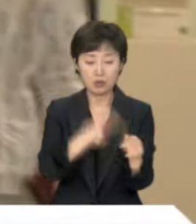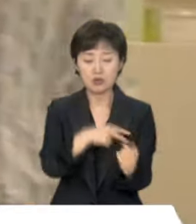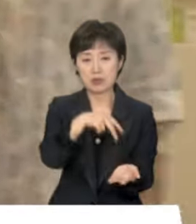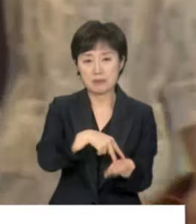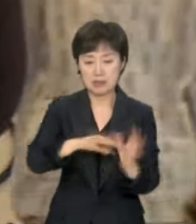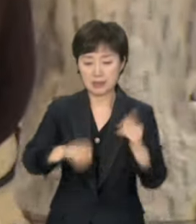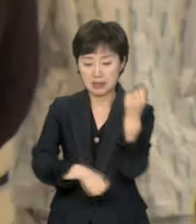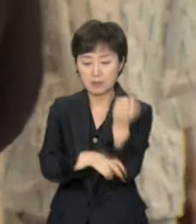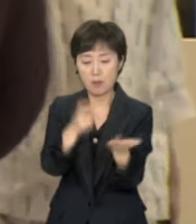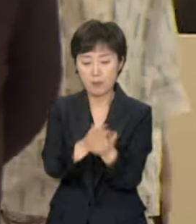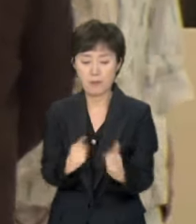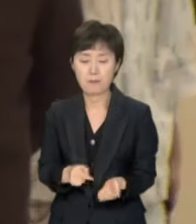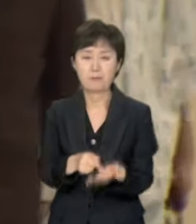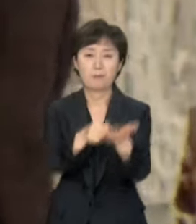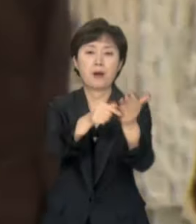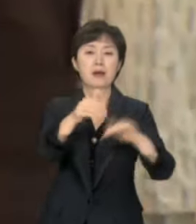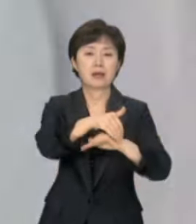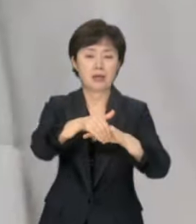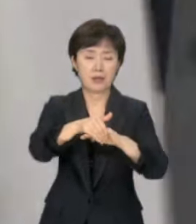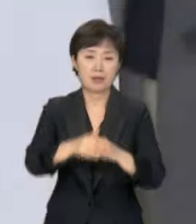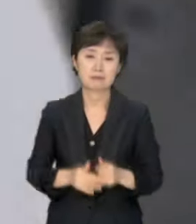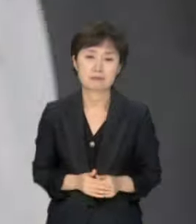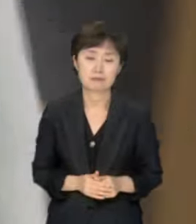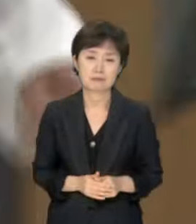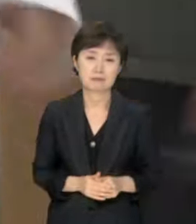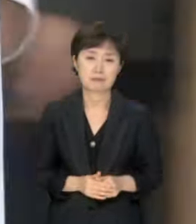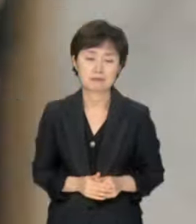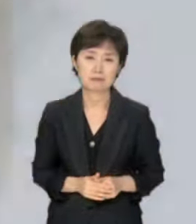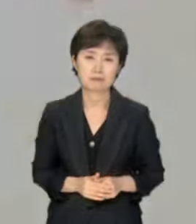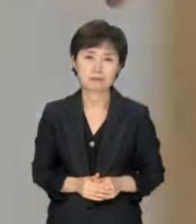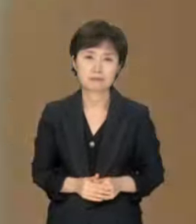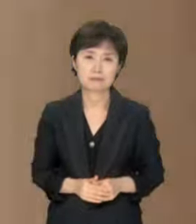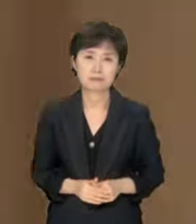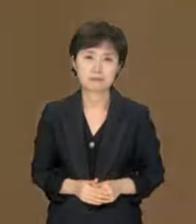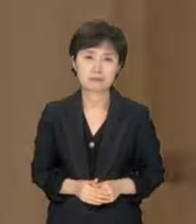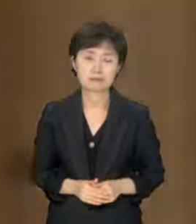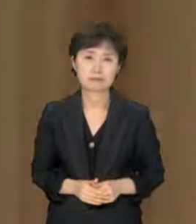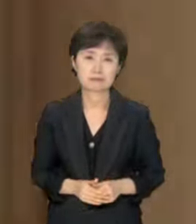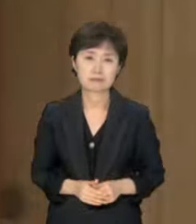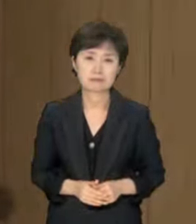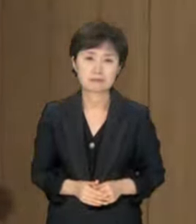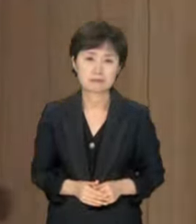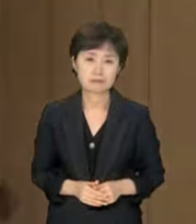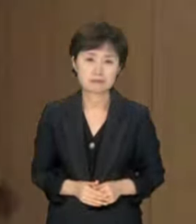교수들은 헌법 소원을 준비하고 있습니다. 연합뉴스TV 한지희입니다.